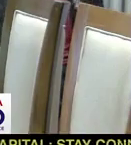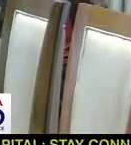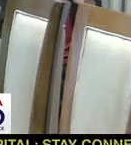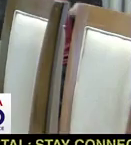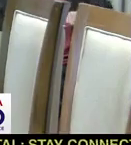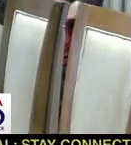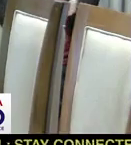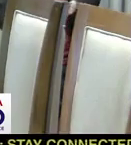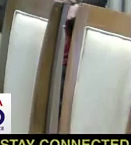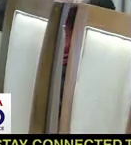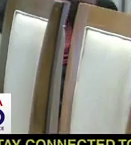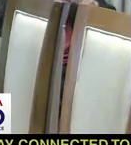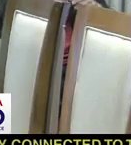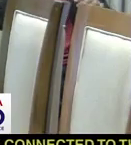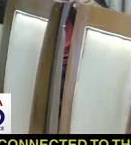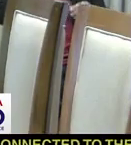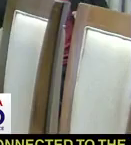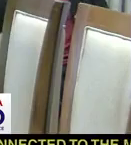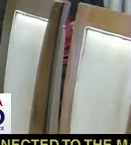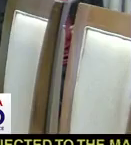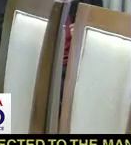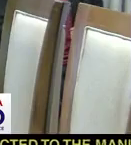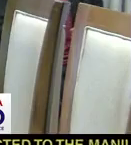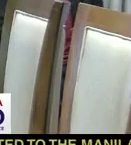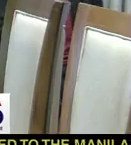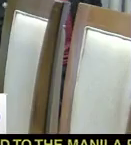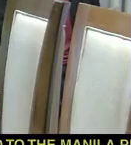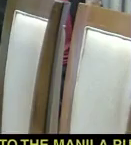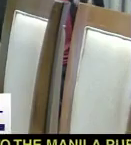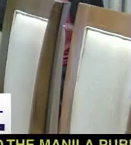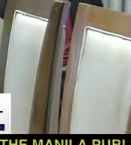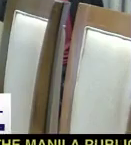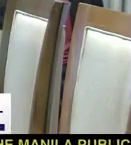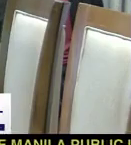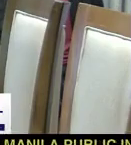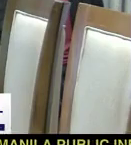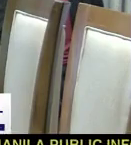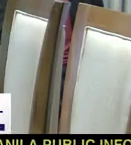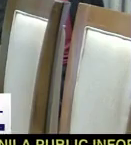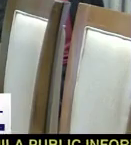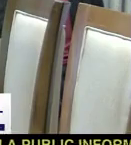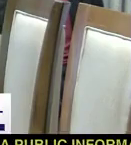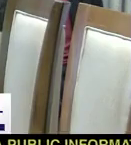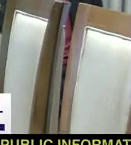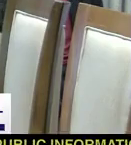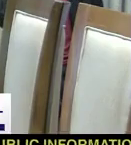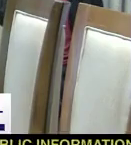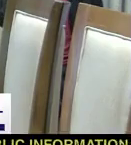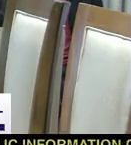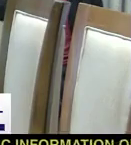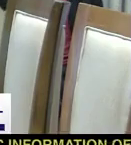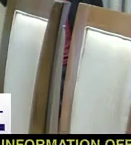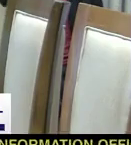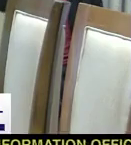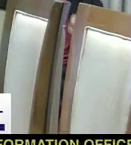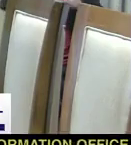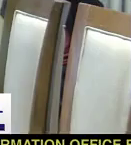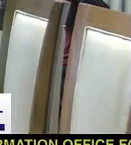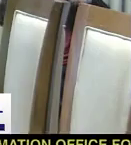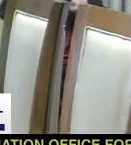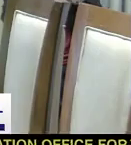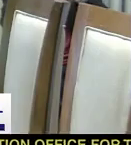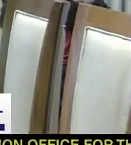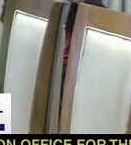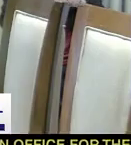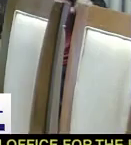in Makati, why can't we? Diba? O ikita nyo nga yung mga lolo't lola natin, nagtatrabaho na,